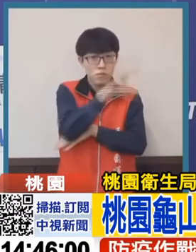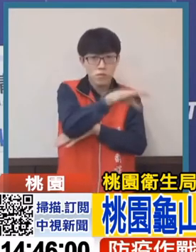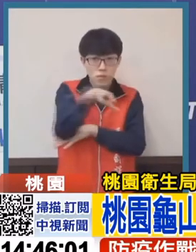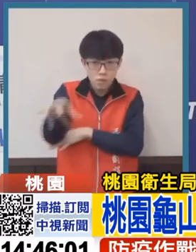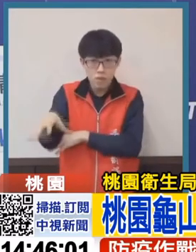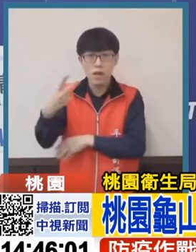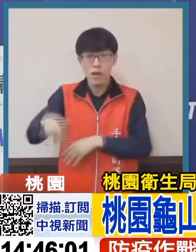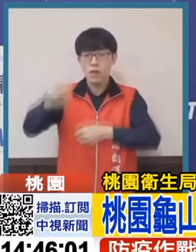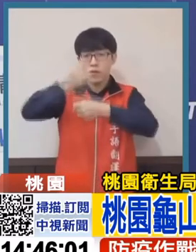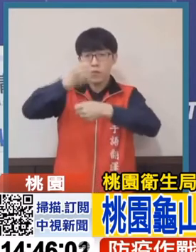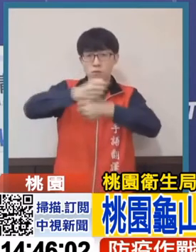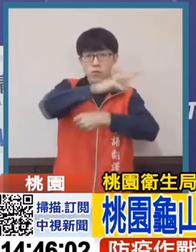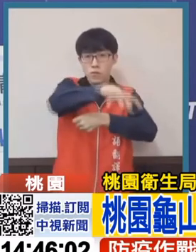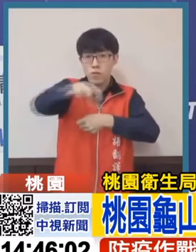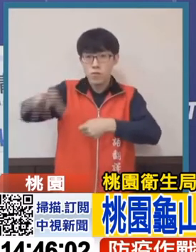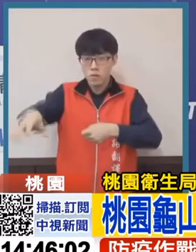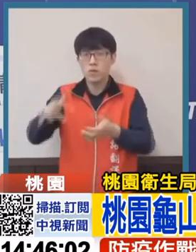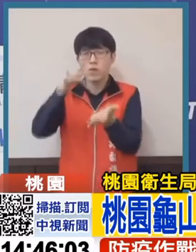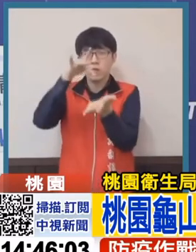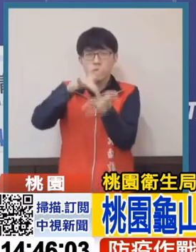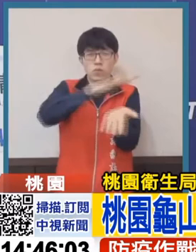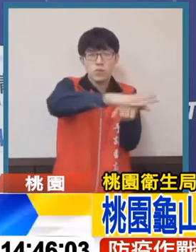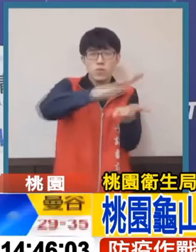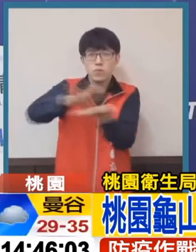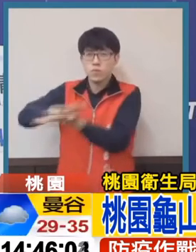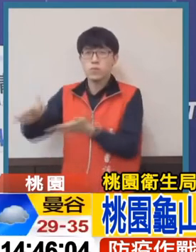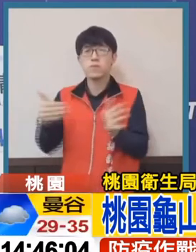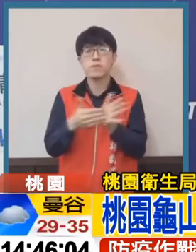有的清消。那我们市府也会持